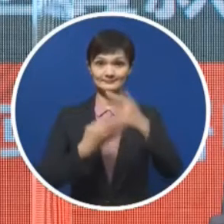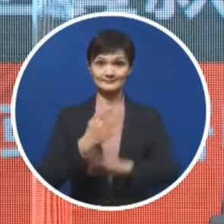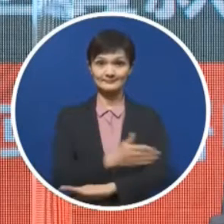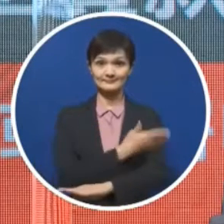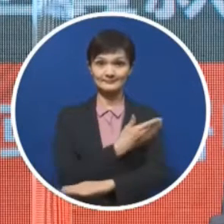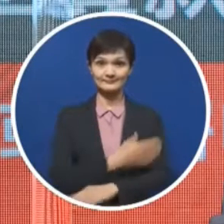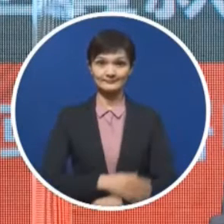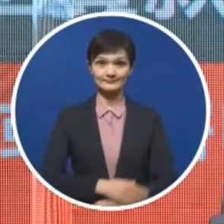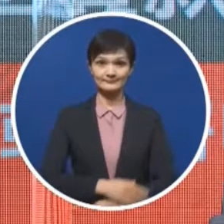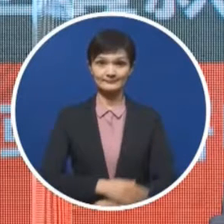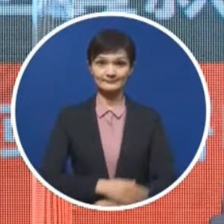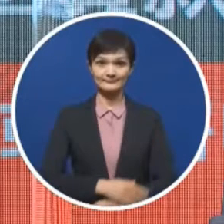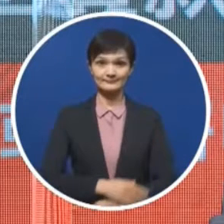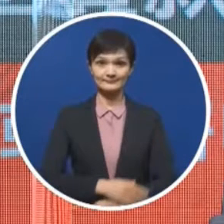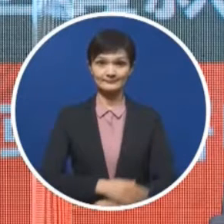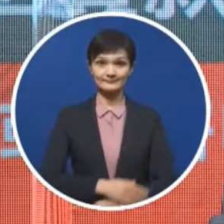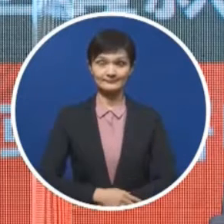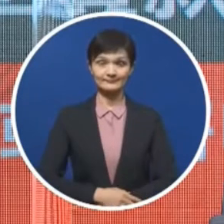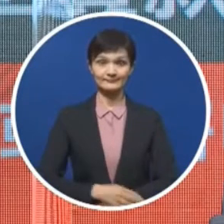起，